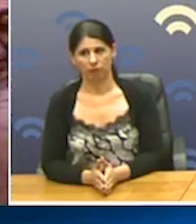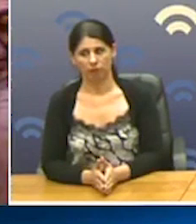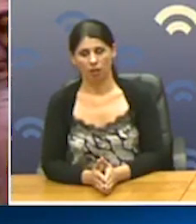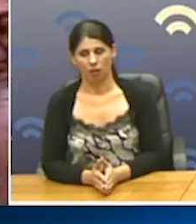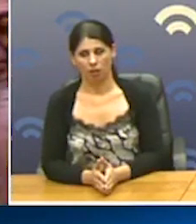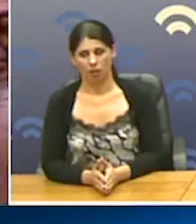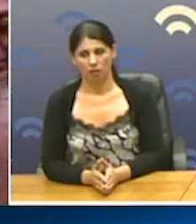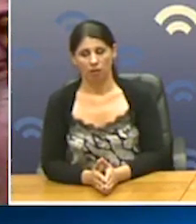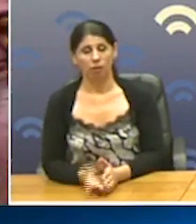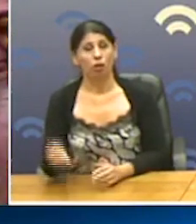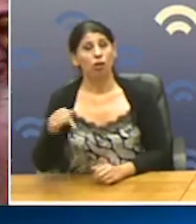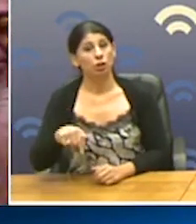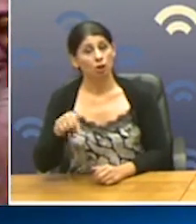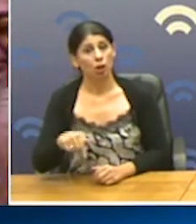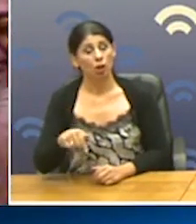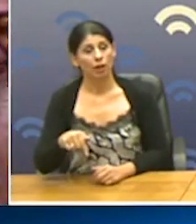Τώρα